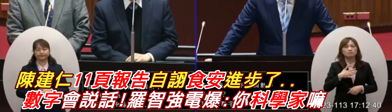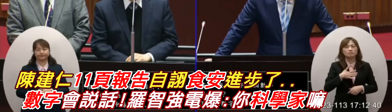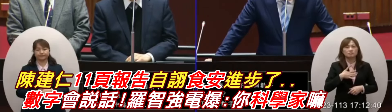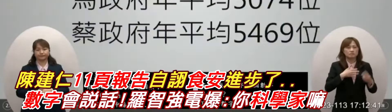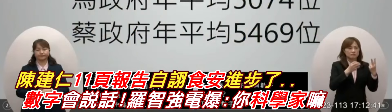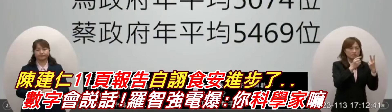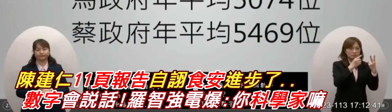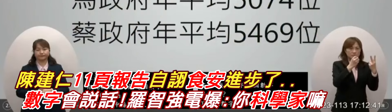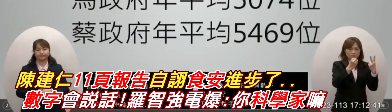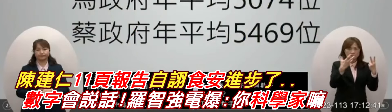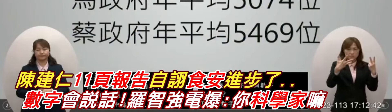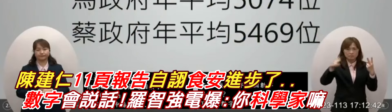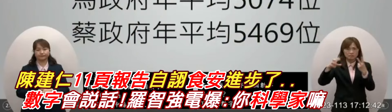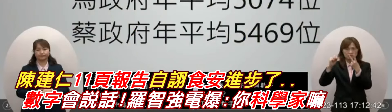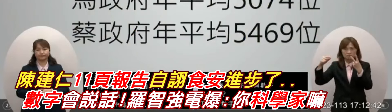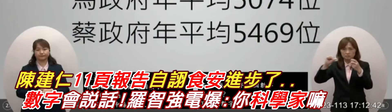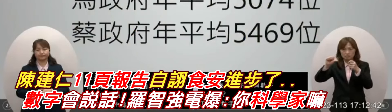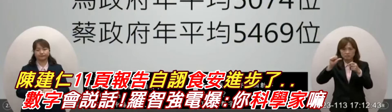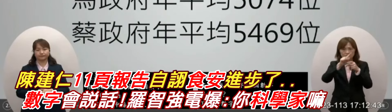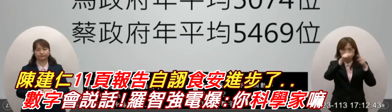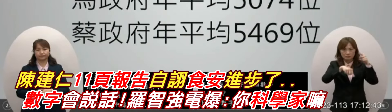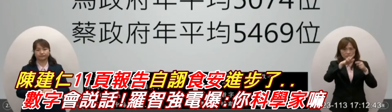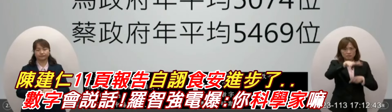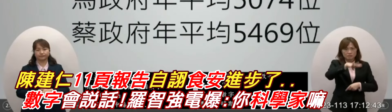2008到2015年，马英九政府平均是